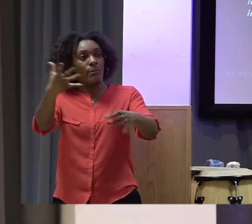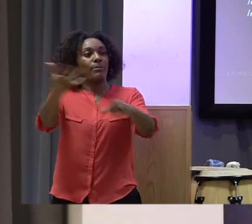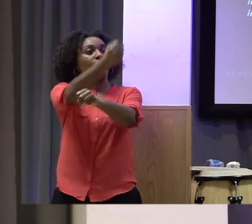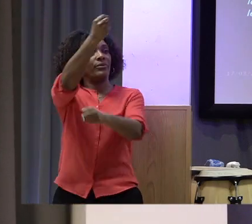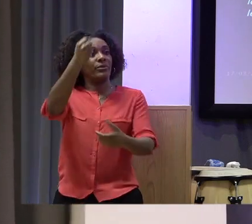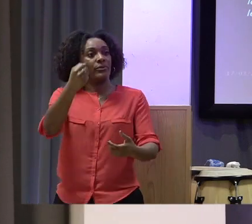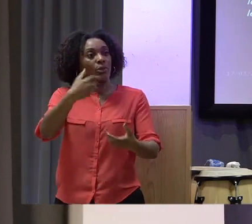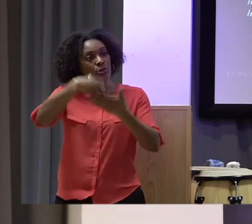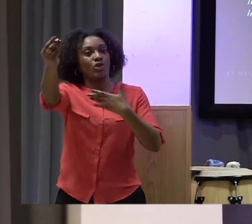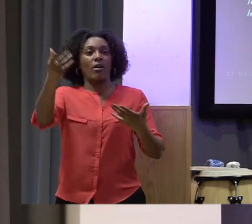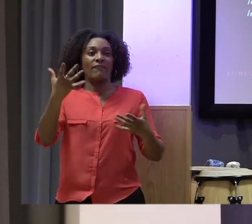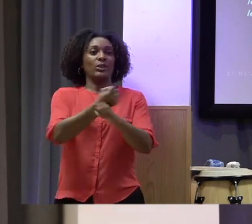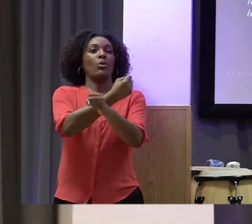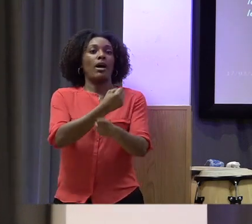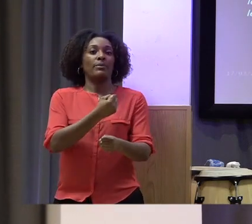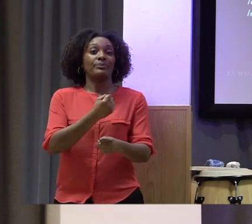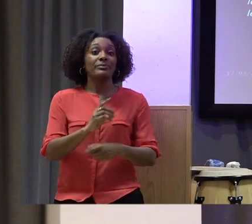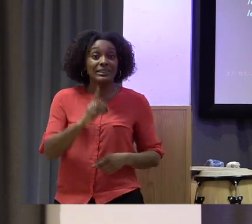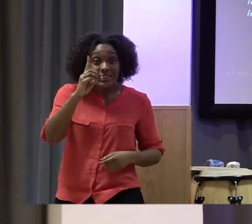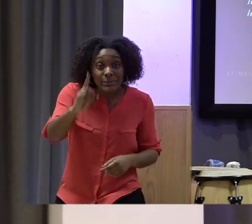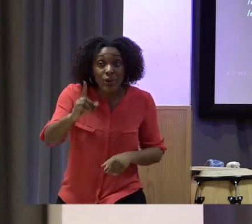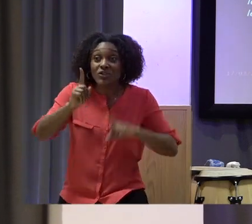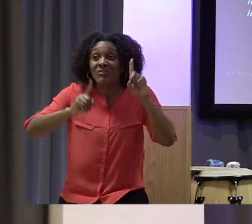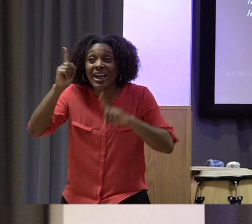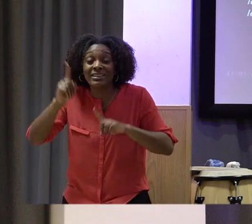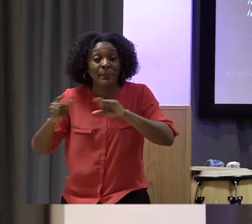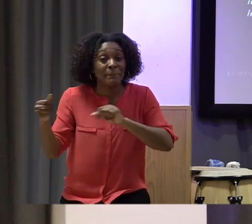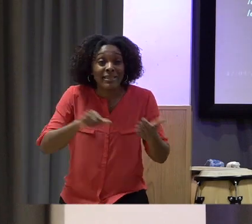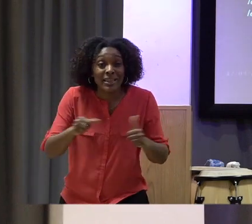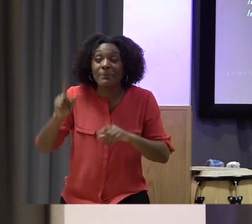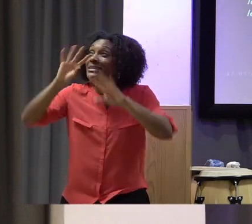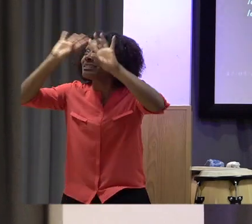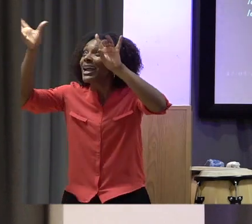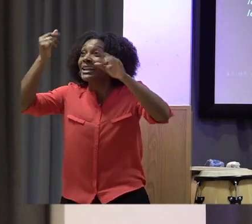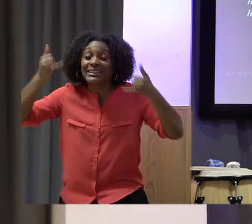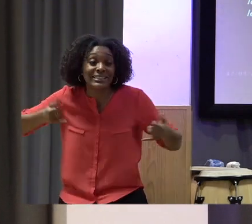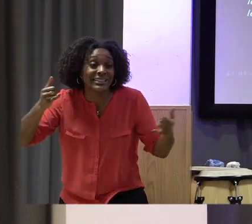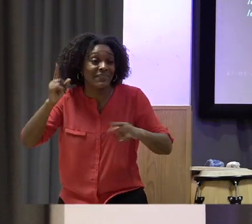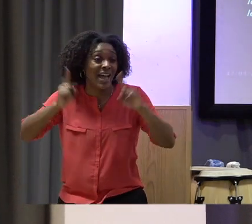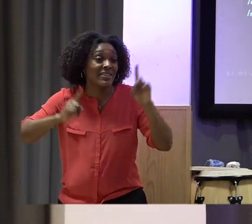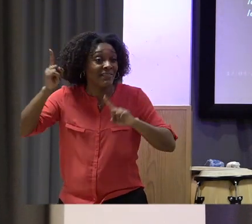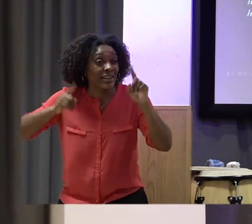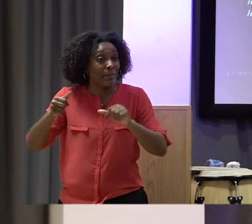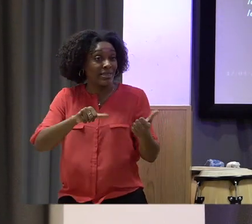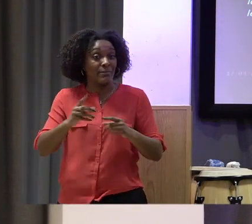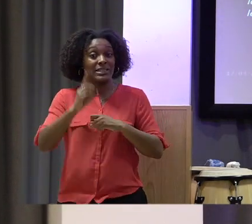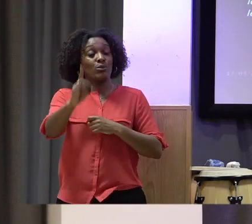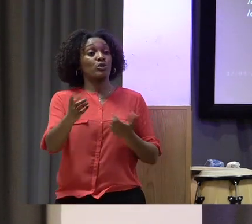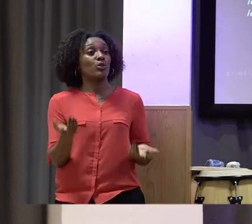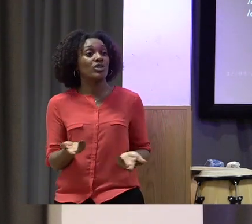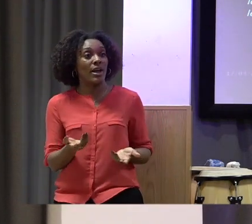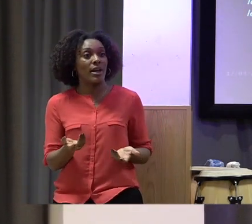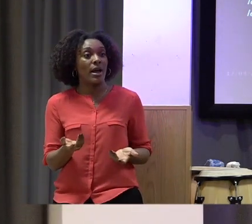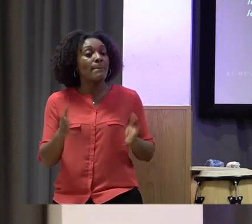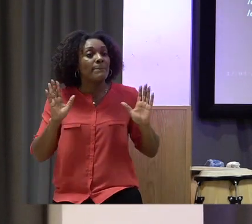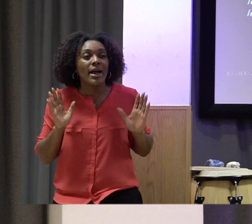baptêmes. Ce sera une fête dans le ciel et même ici, pour le royaume de Dieu. Ce sera une fête.